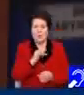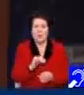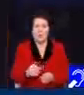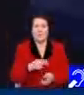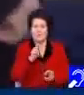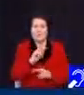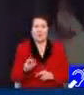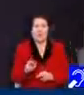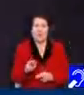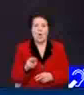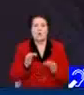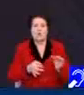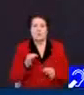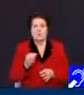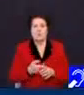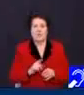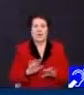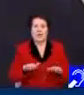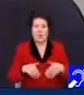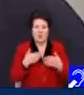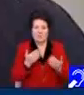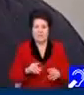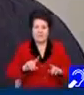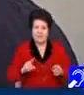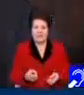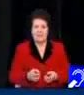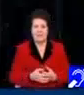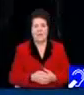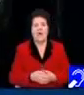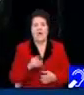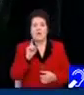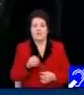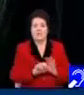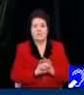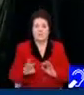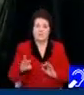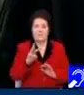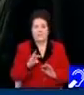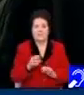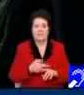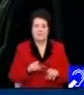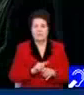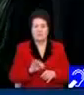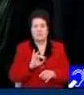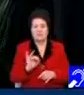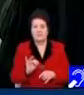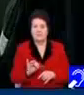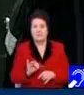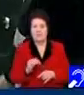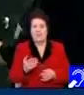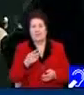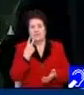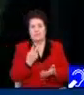a controlului judiciar în cazul lui Radu Mazăre cu un mandat de arestare în lipsă. Acesta a fugit în Madagascar zilele trecute, deși trebuia să